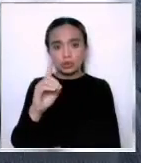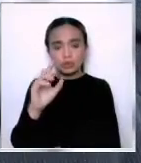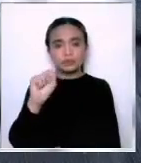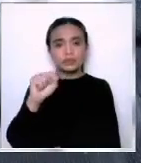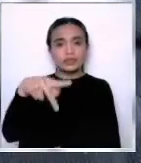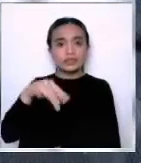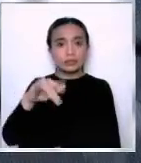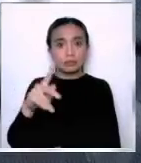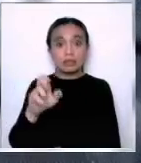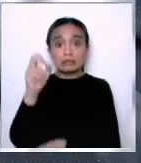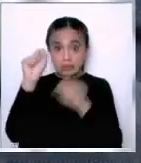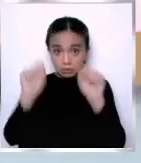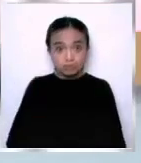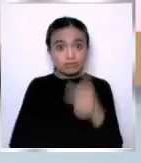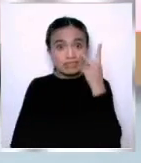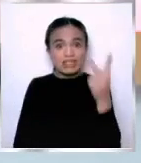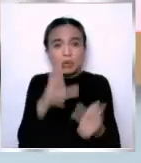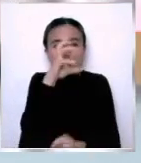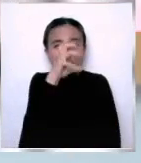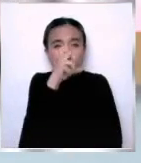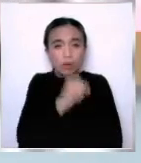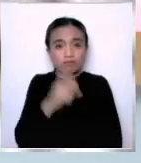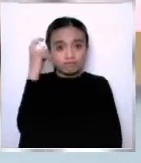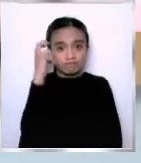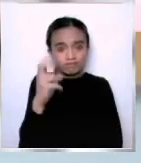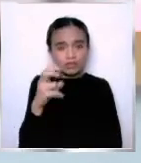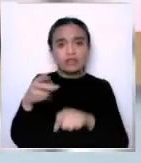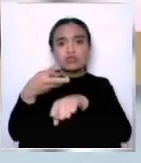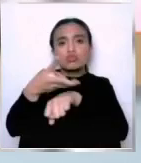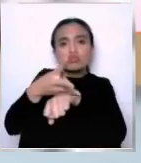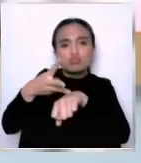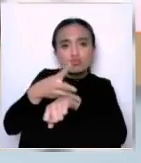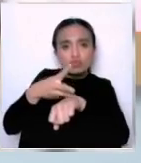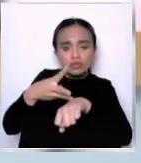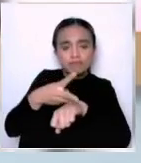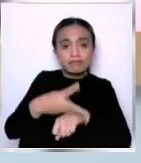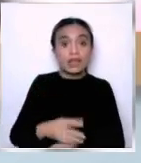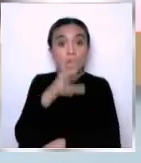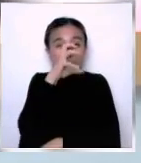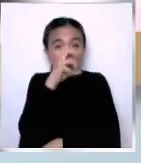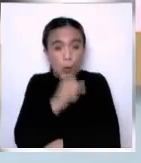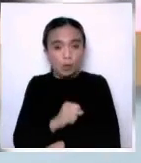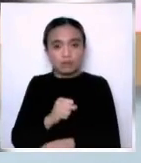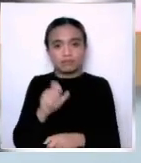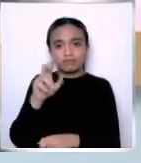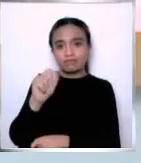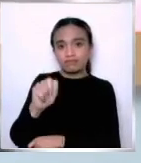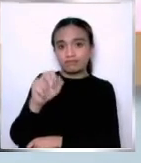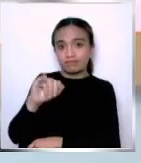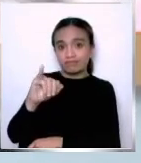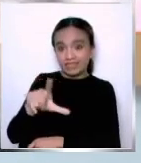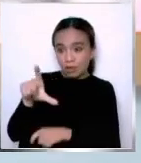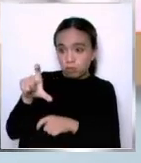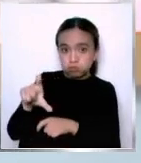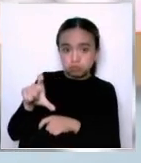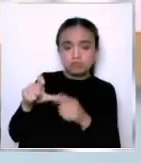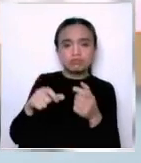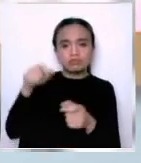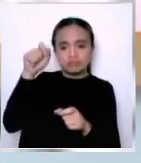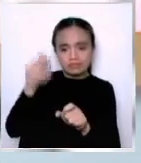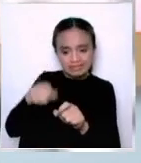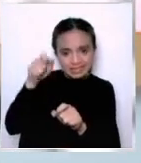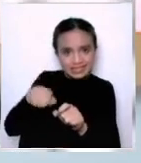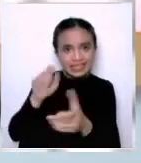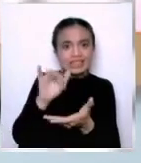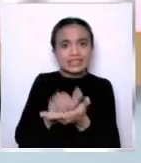doon sa mga gawa pa sa kahoy. Ang mga pinaglumaang pako mula sa mga pinalitan o nasirang riles ng tren, ang isa sa